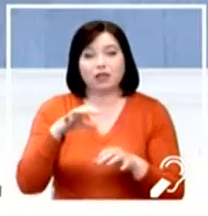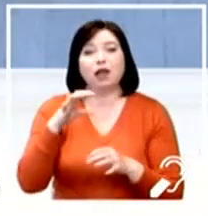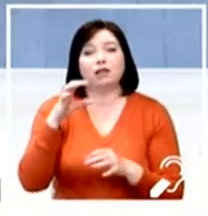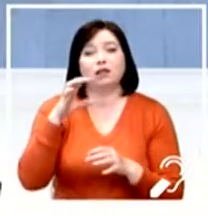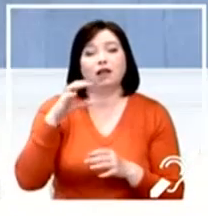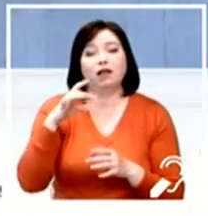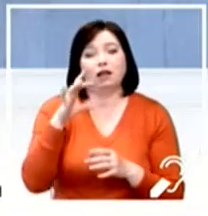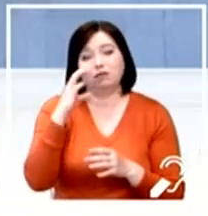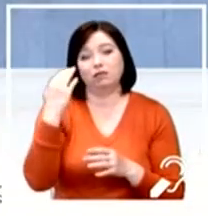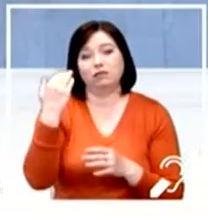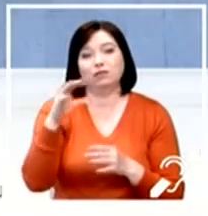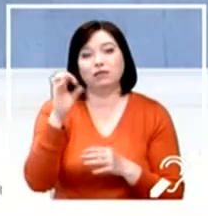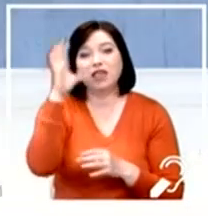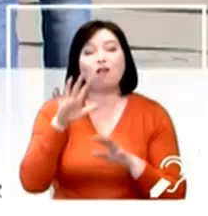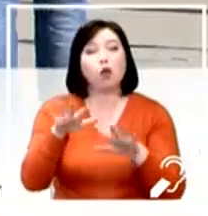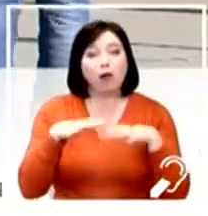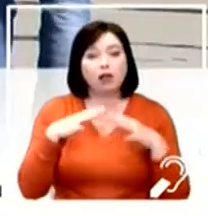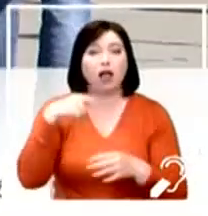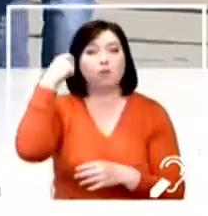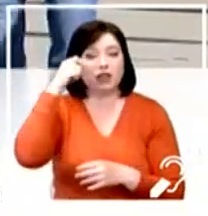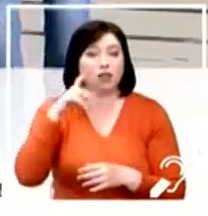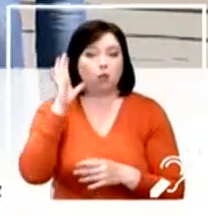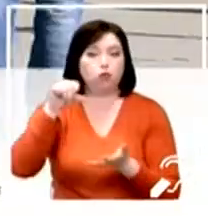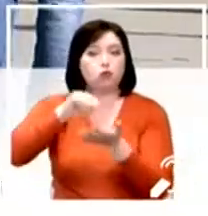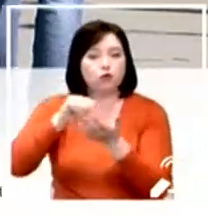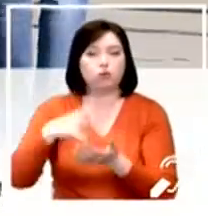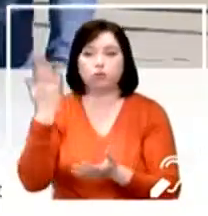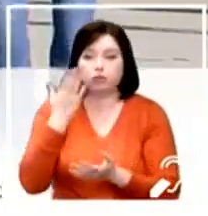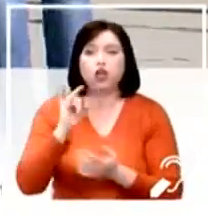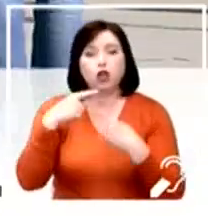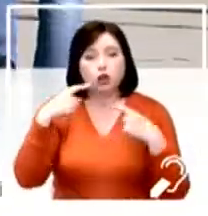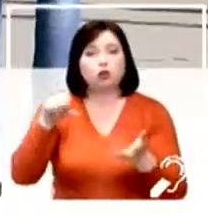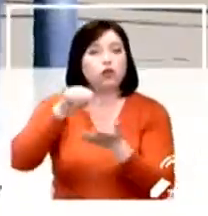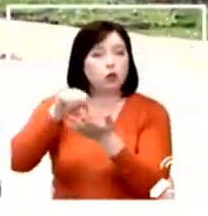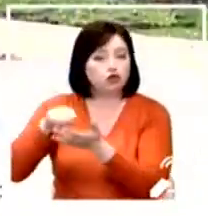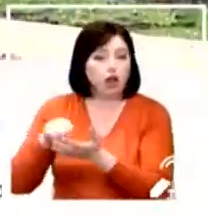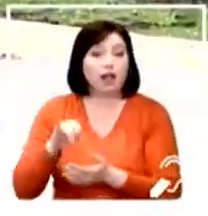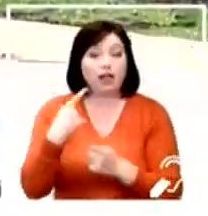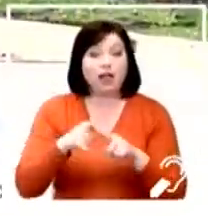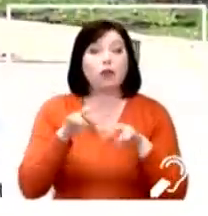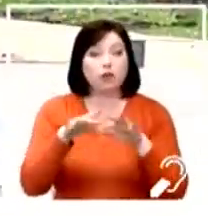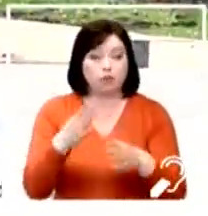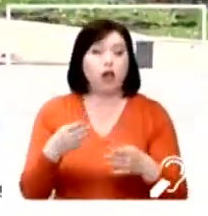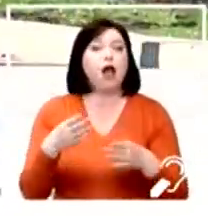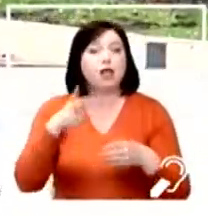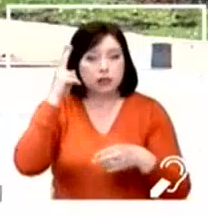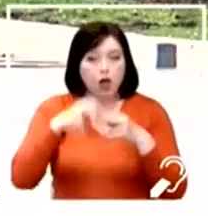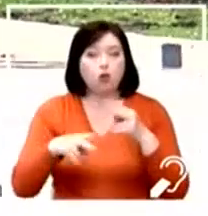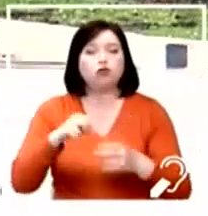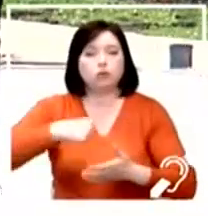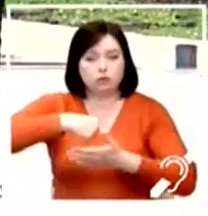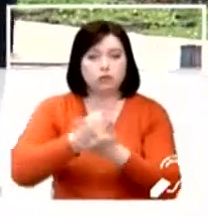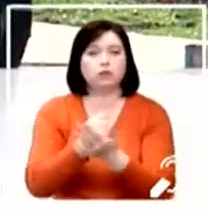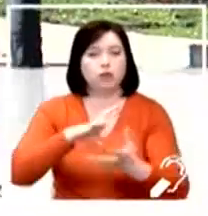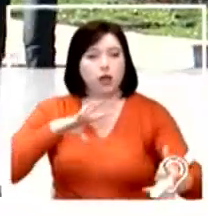Parlamentului European Roberta Metsola vor ține discursuri. Pe scenă vor urca și alți invitați, iar evenimentul se va încheia cu adoptarea